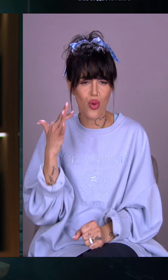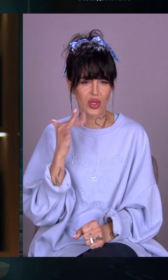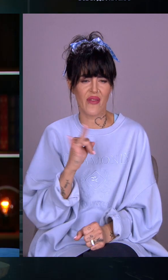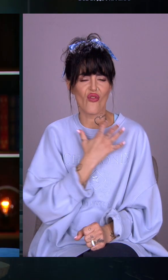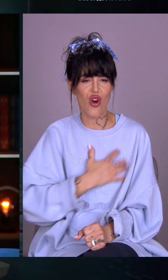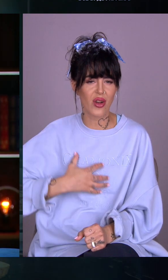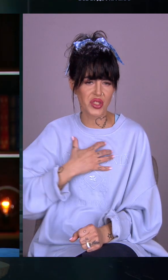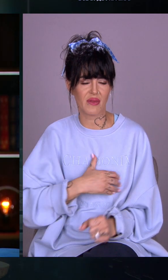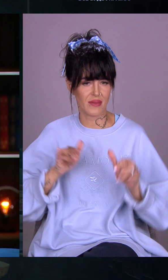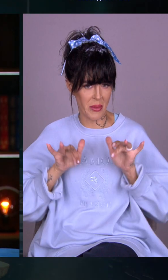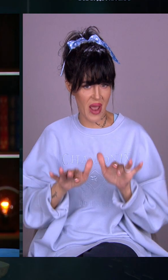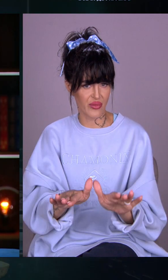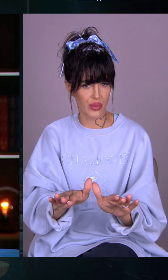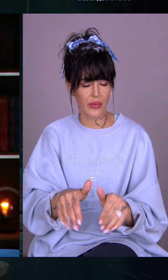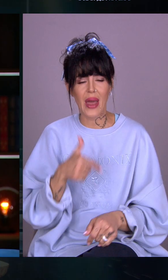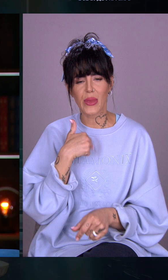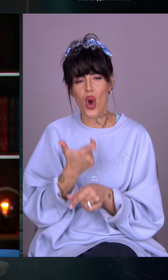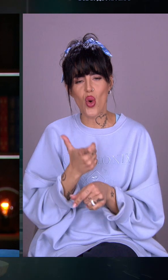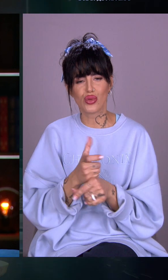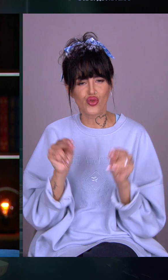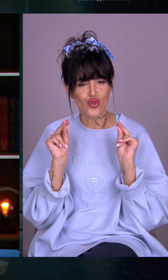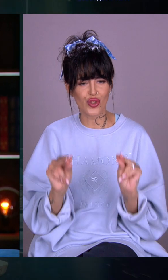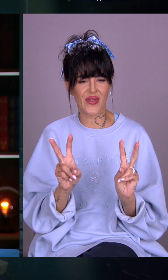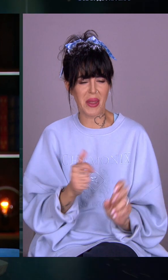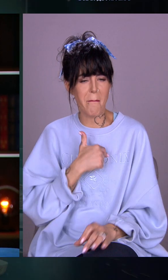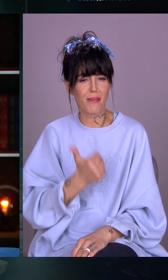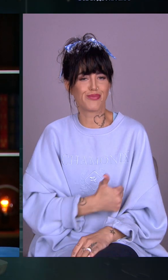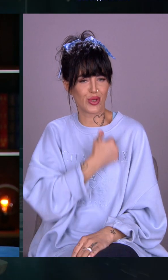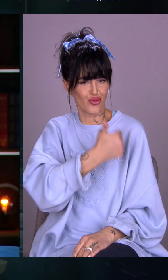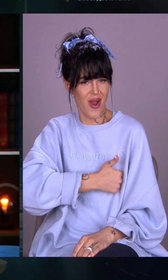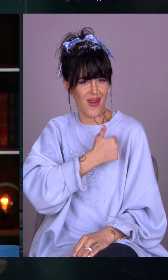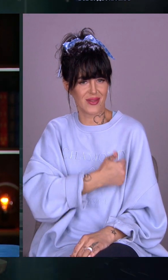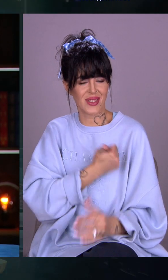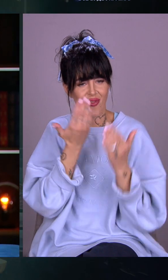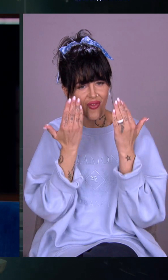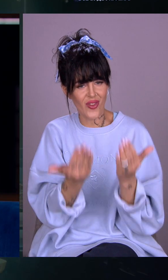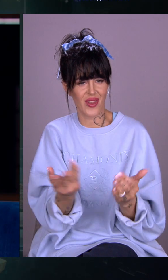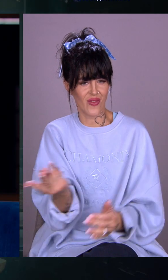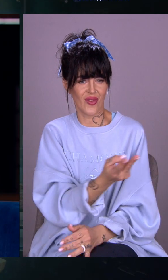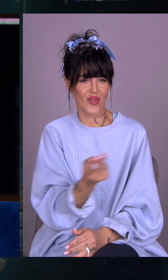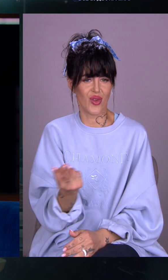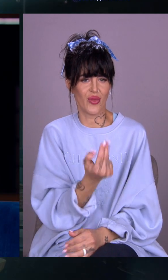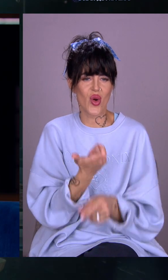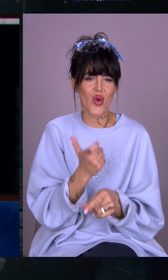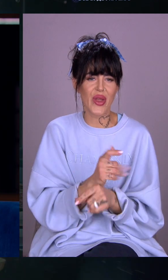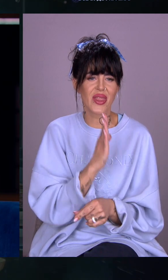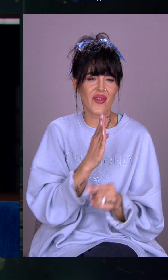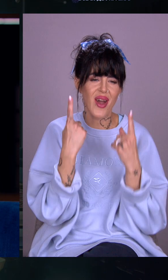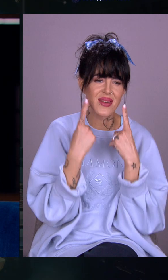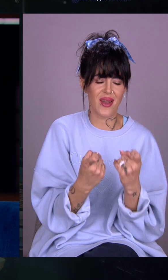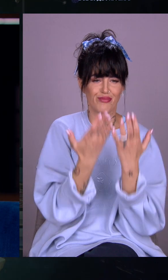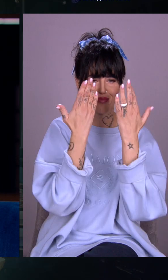справу. Я чесно, щиро пишаюся і вам, Любов. Ви дуже гарна,